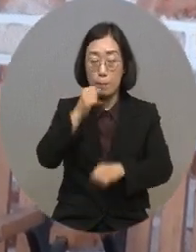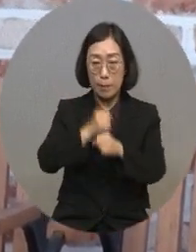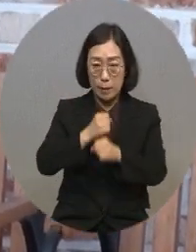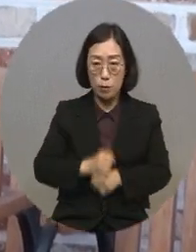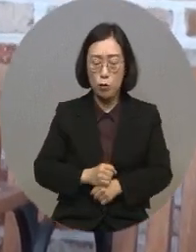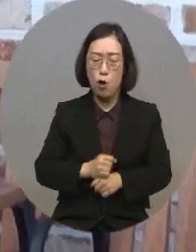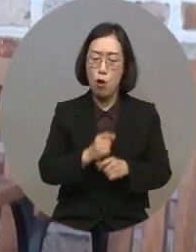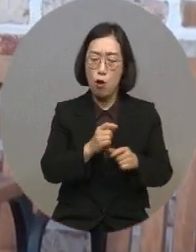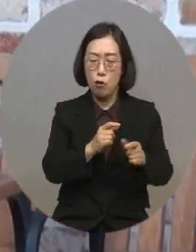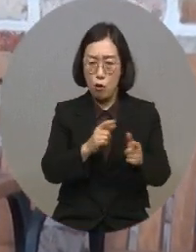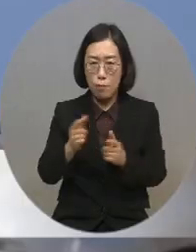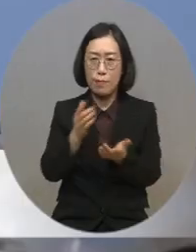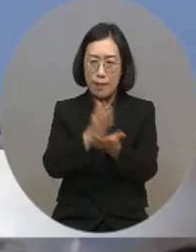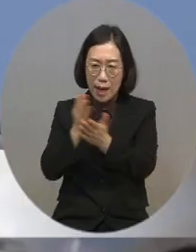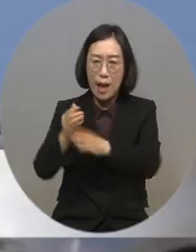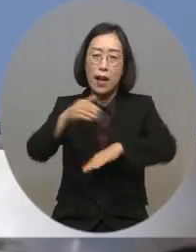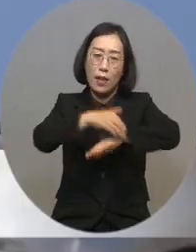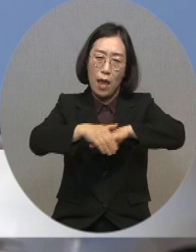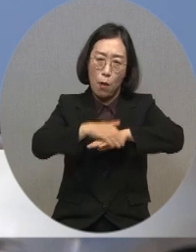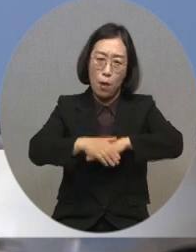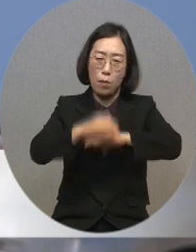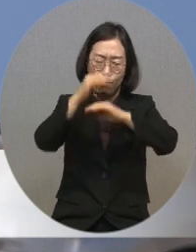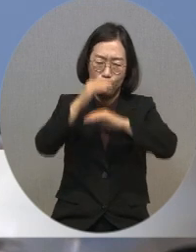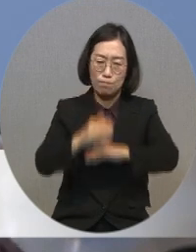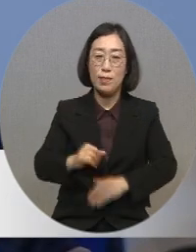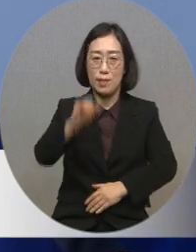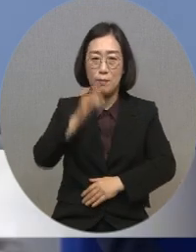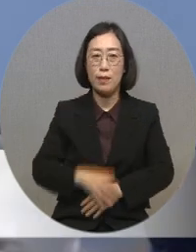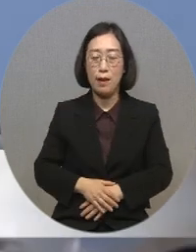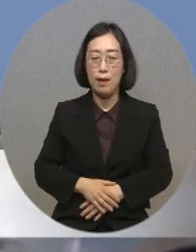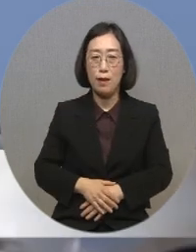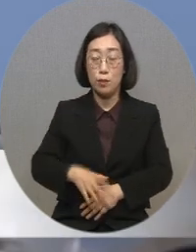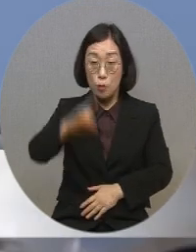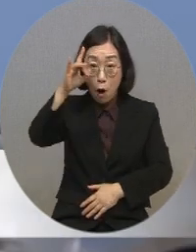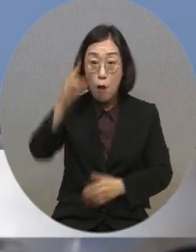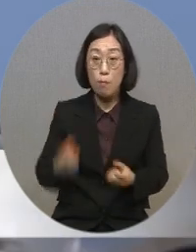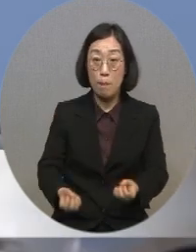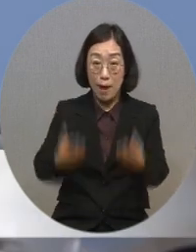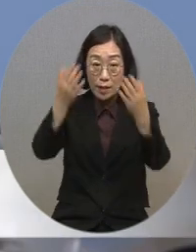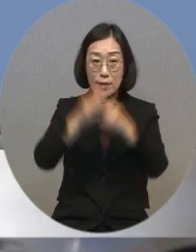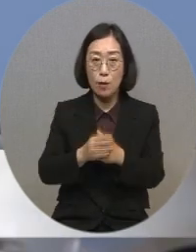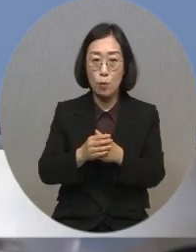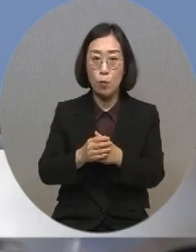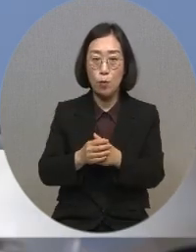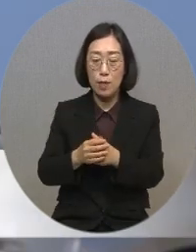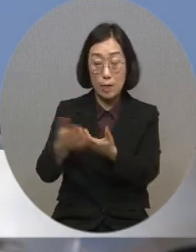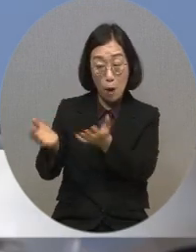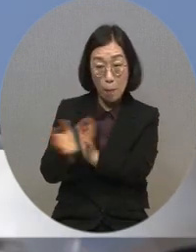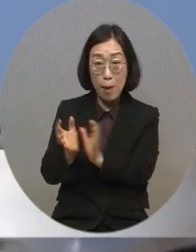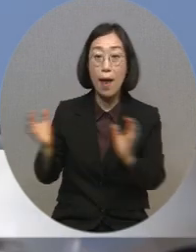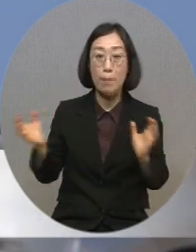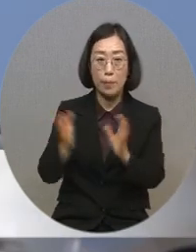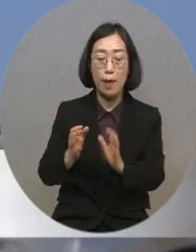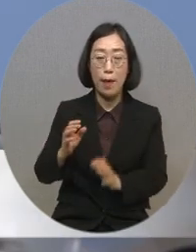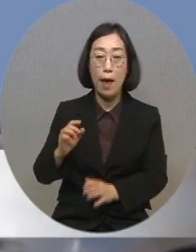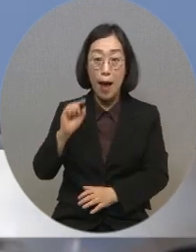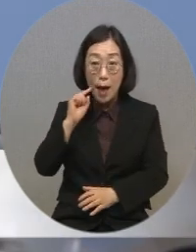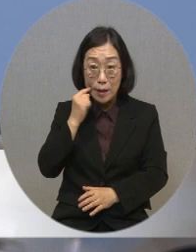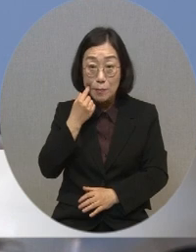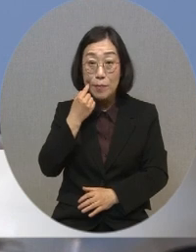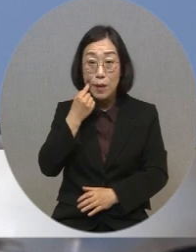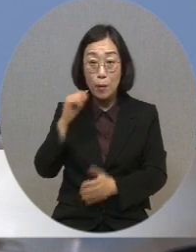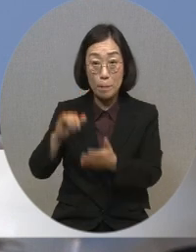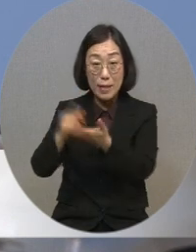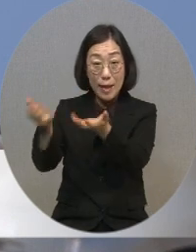다양한 계획을 준비하고 있습니다. 첫 행사로 또 협의회와 함께하게 되었습니다. 또 이 아름다운 비행을 또 지역사회에 더 널리